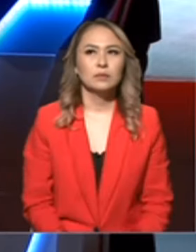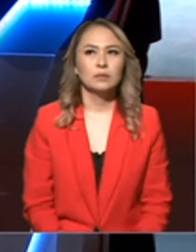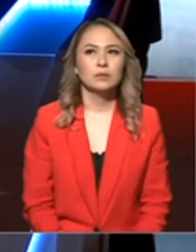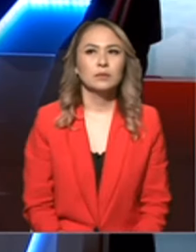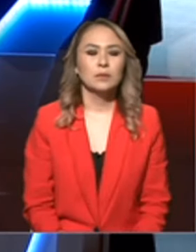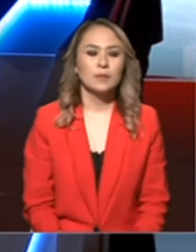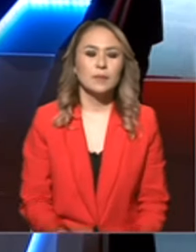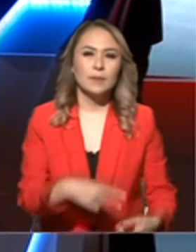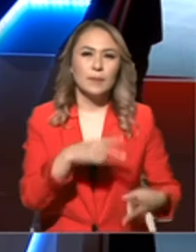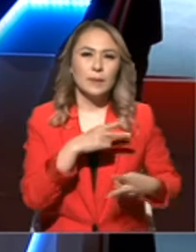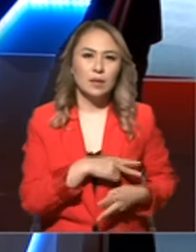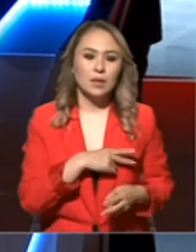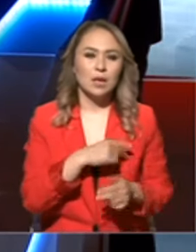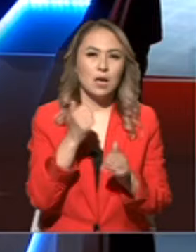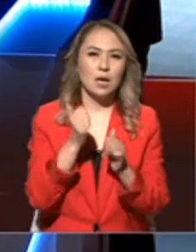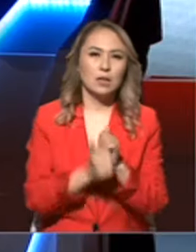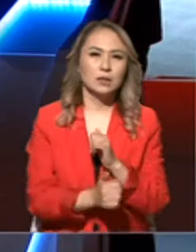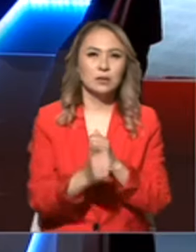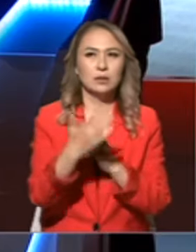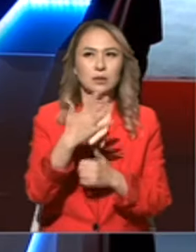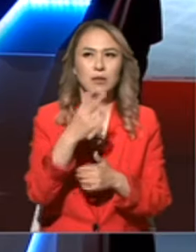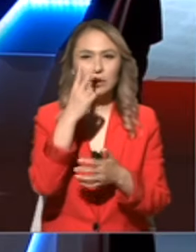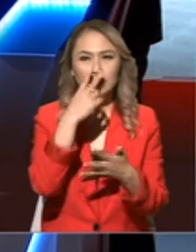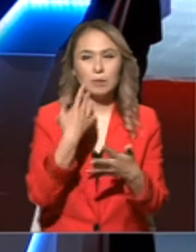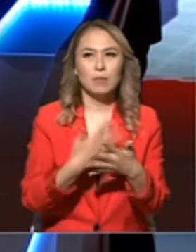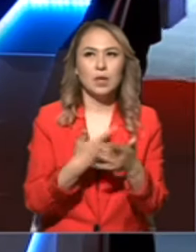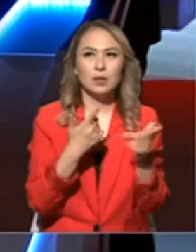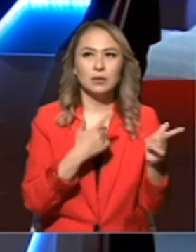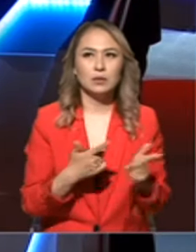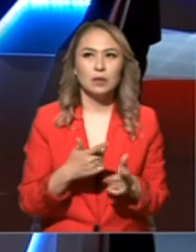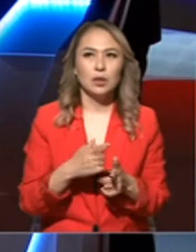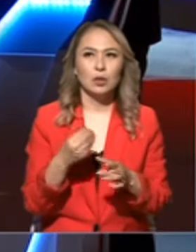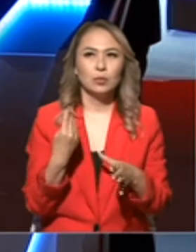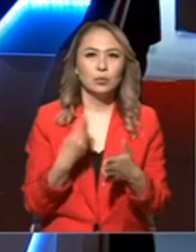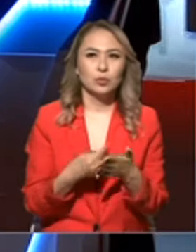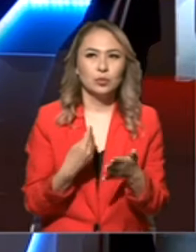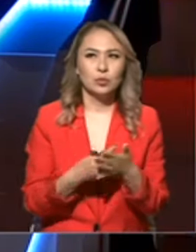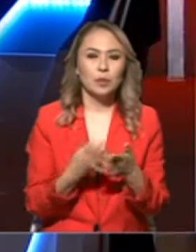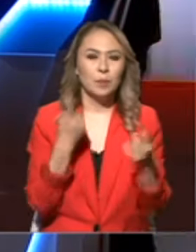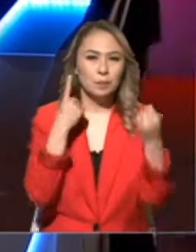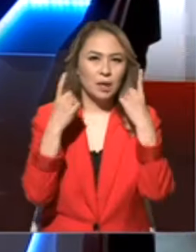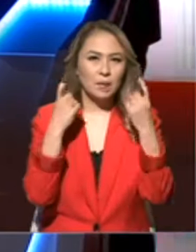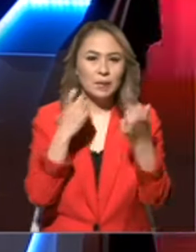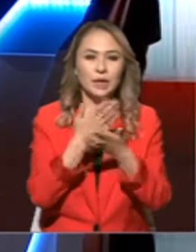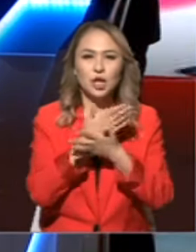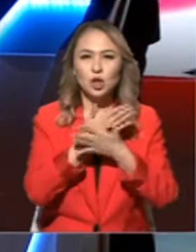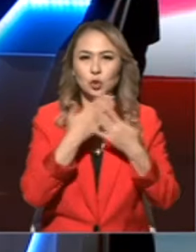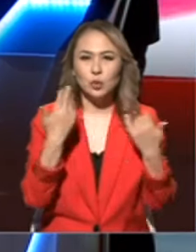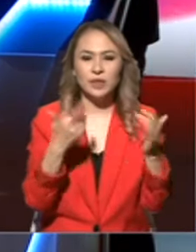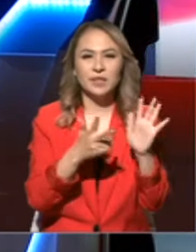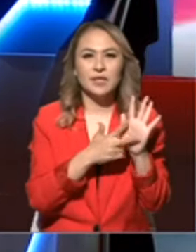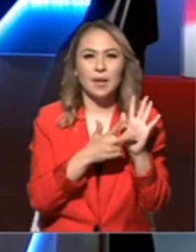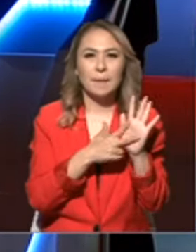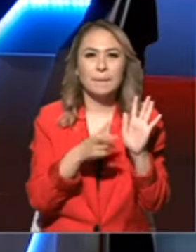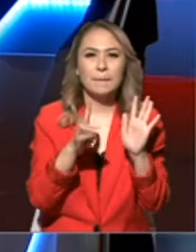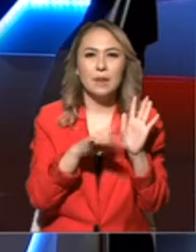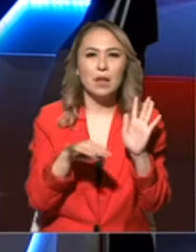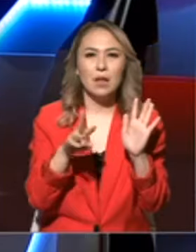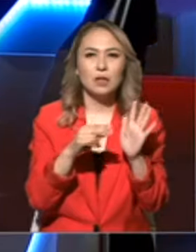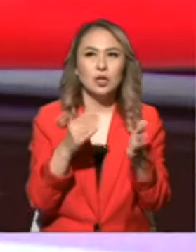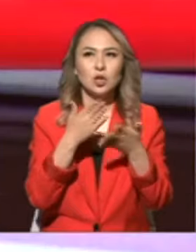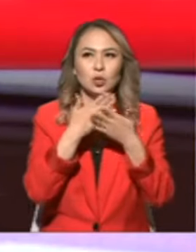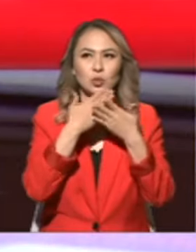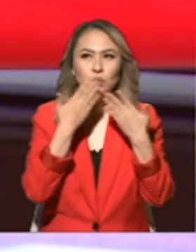еңбек серпін бағдарламасы, әрбір эфирден шығар кезде дайындаласың ғой, бірақ бюджет туралы мәлімет жоқ. Мысалы, 8 миллиард деген бөлінген ақша деген бар